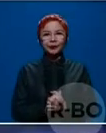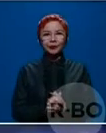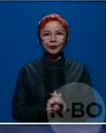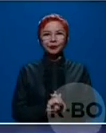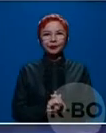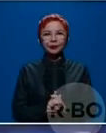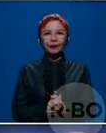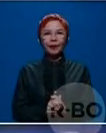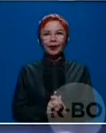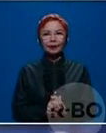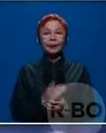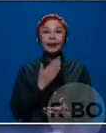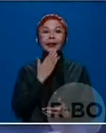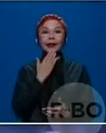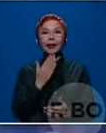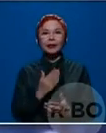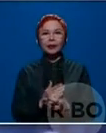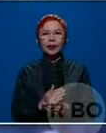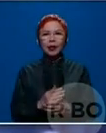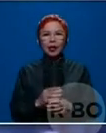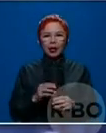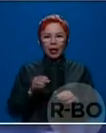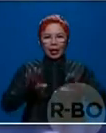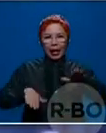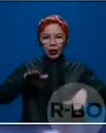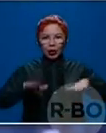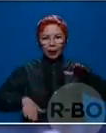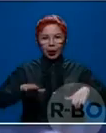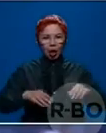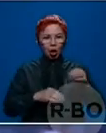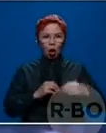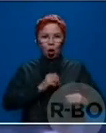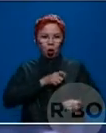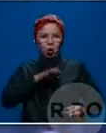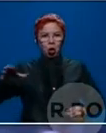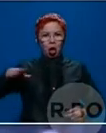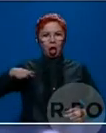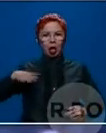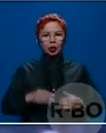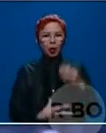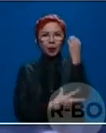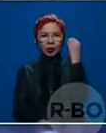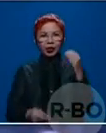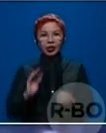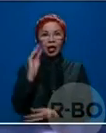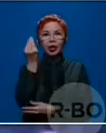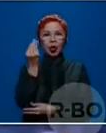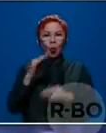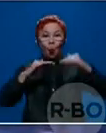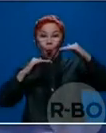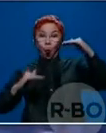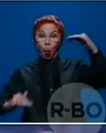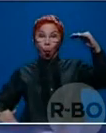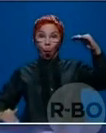kita dengarkan dulu pertanyaannya rasio ketimpangan antara yang kaya dan miskin di Jakarta adalah salah satu yang tertinggi